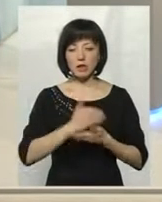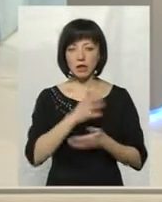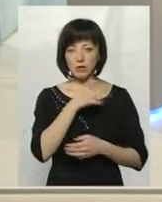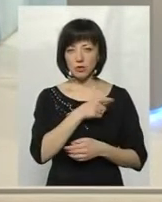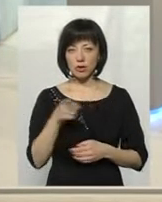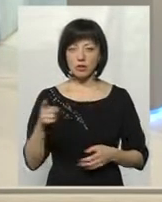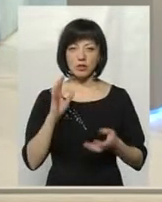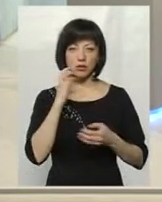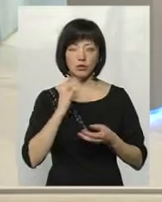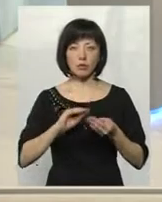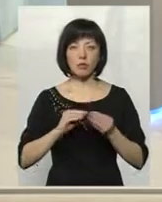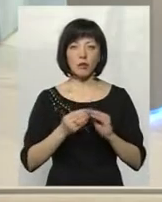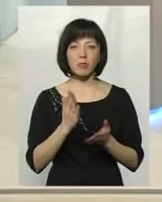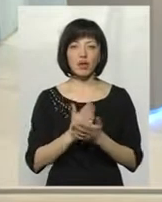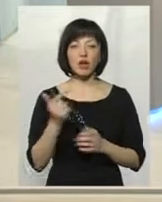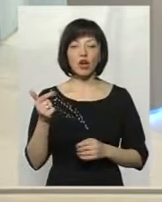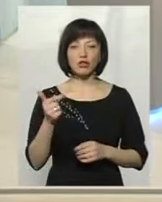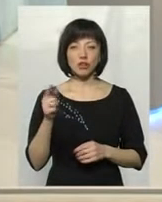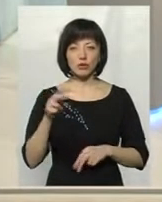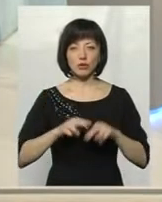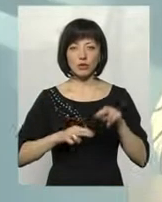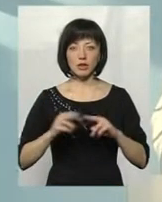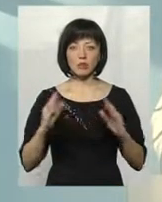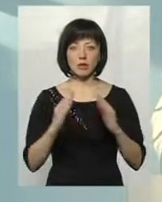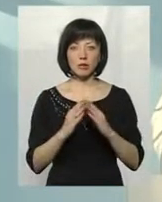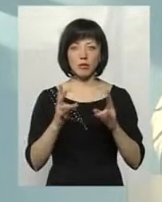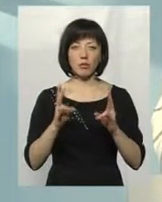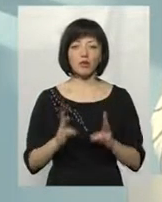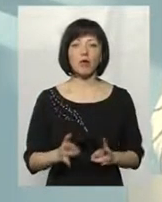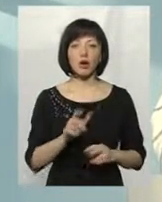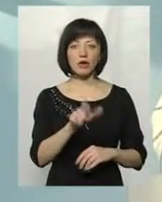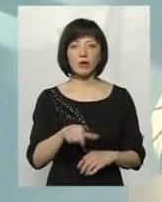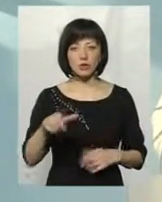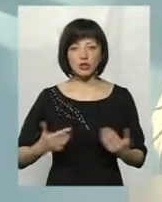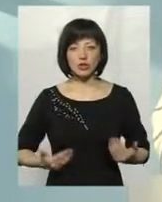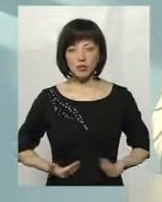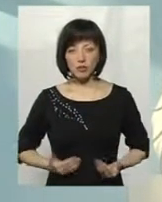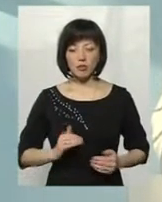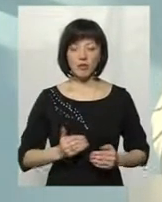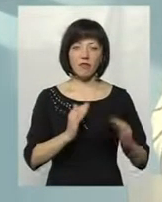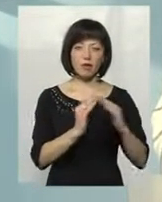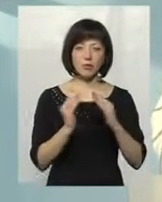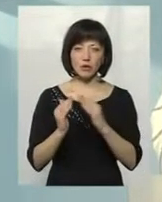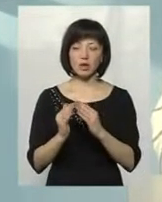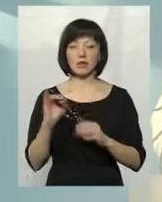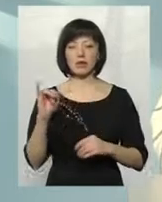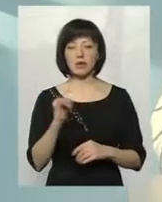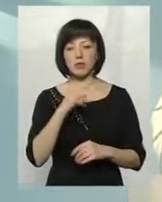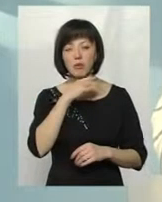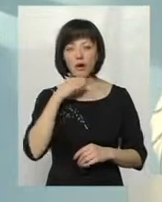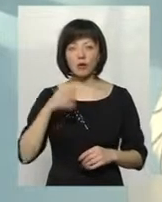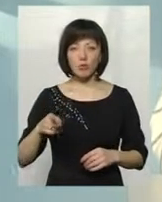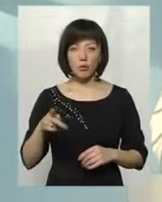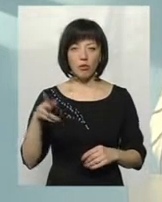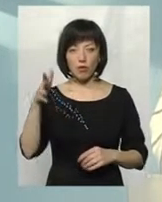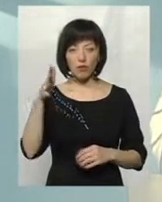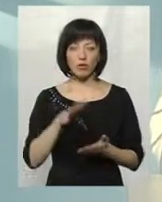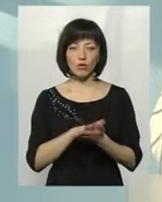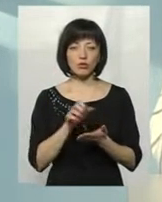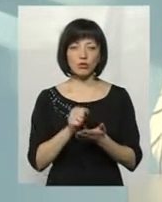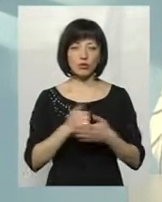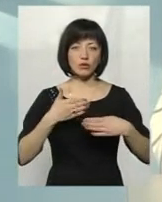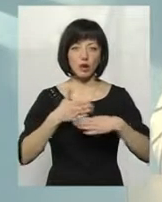проблеми є от в цьому плані. В Гречанах будується будинок і потерпають люди, які живуть і в приватних будинках, і багатоповерхових,